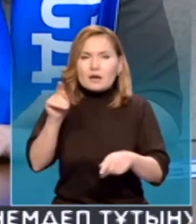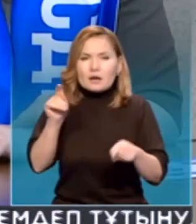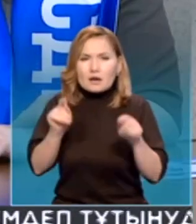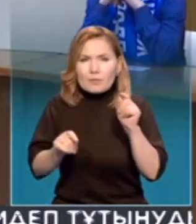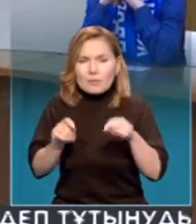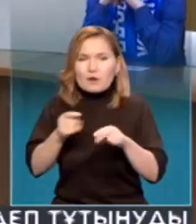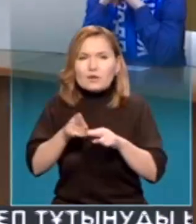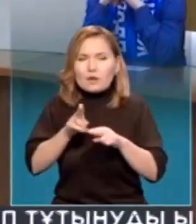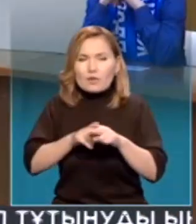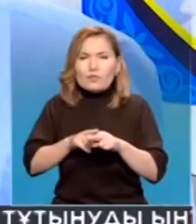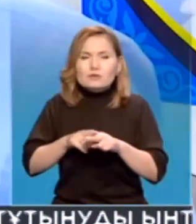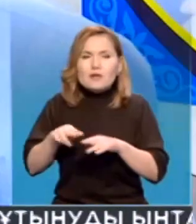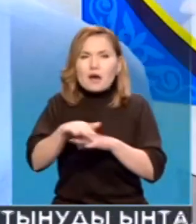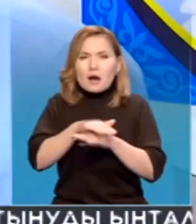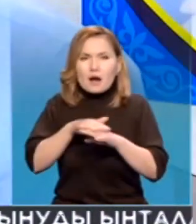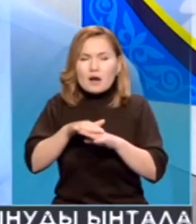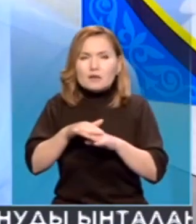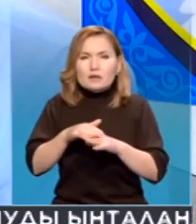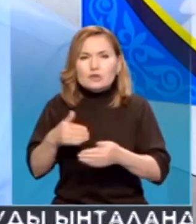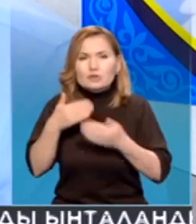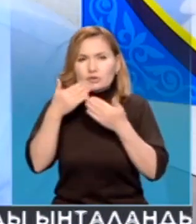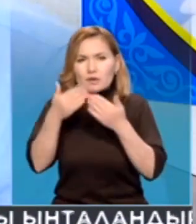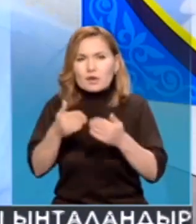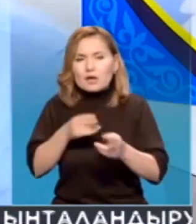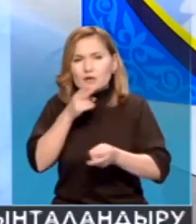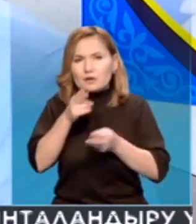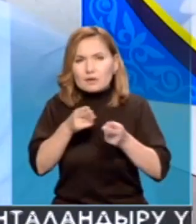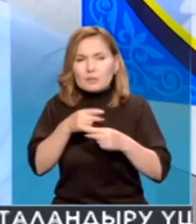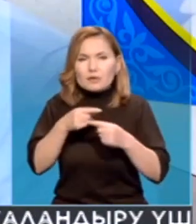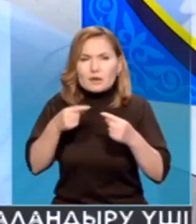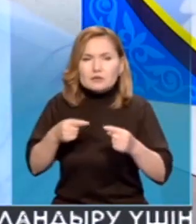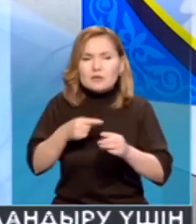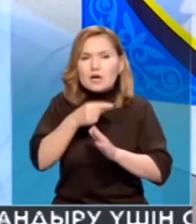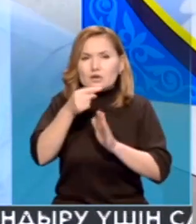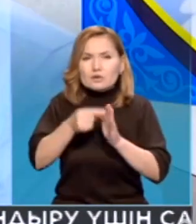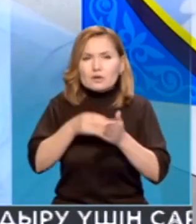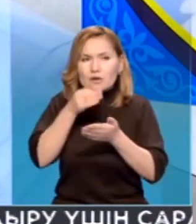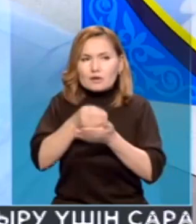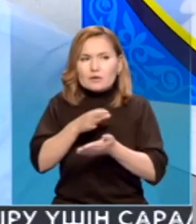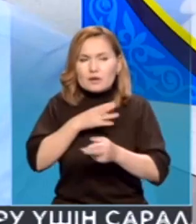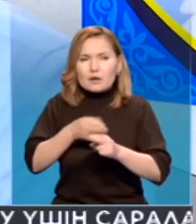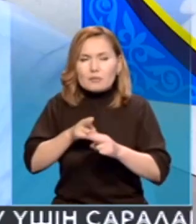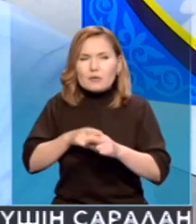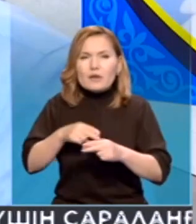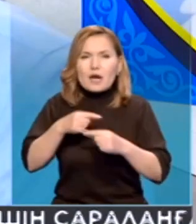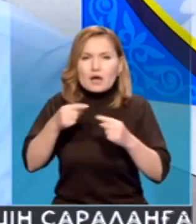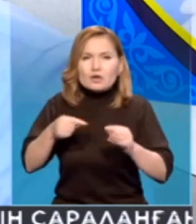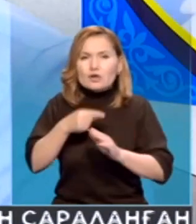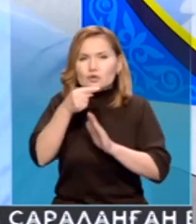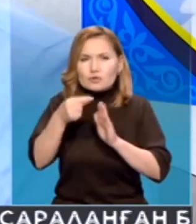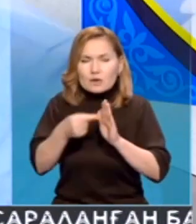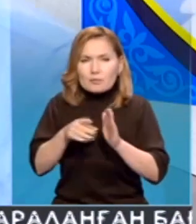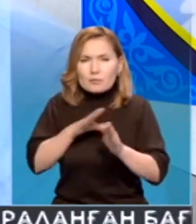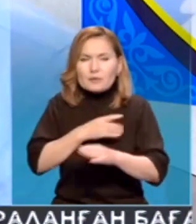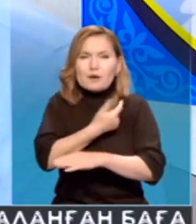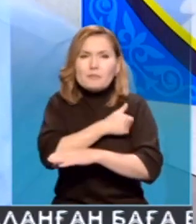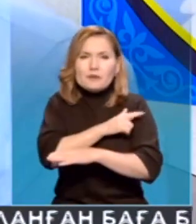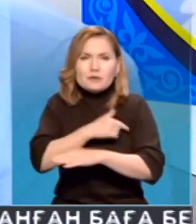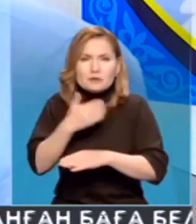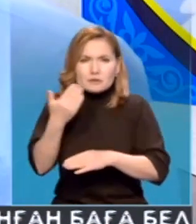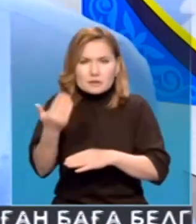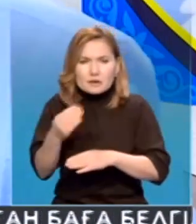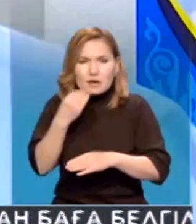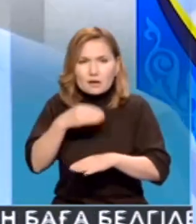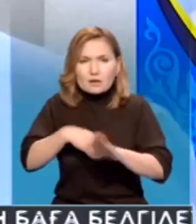толғандырған сұрақтарын қойып жауап алды. Әлеуметтік, тұрмыстық бағдар бойынша сұрақтар қойылды. Ол медициналық жағынан,